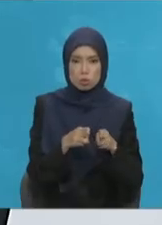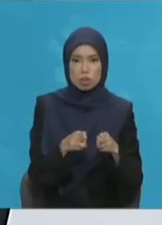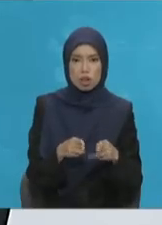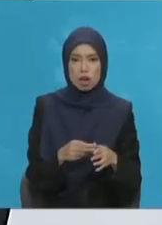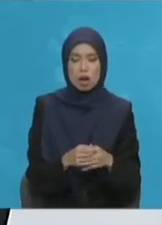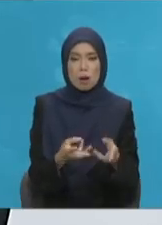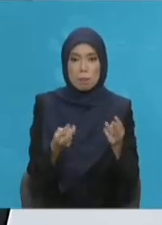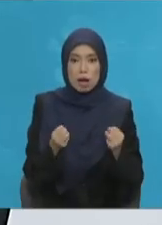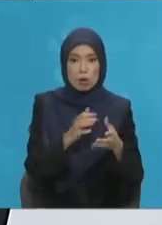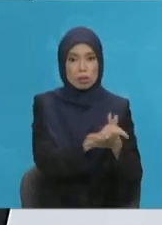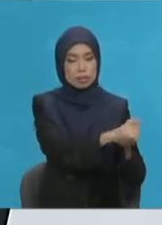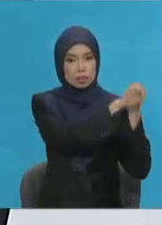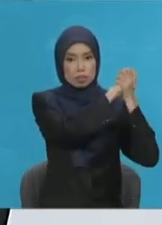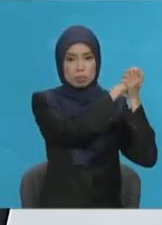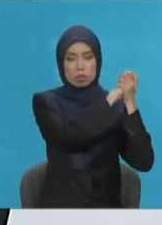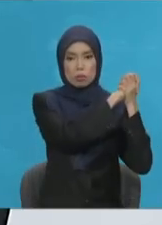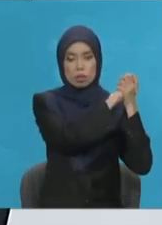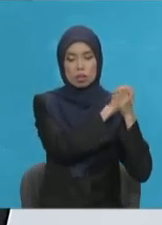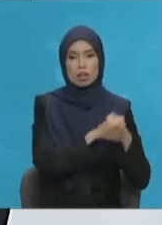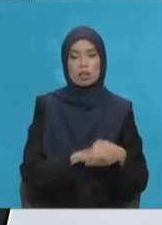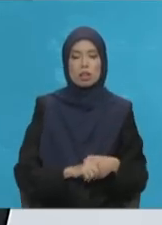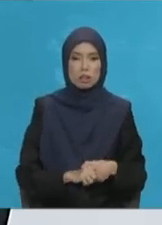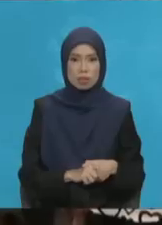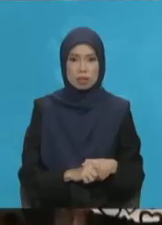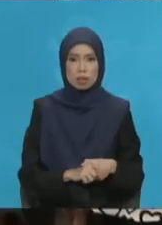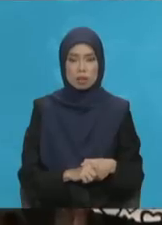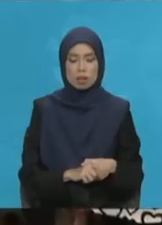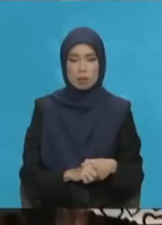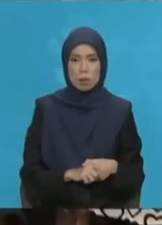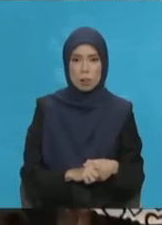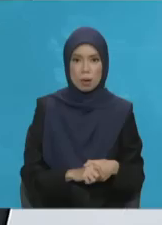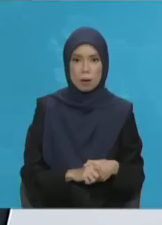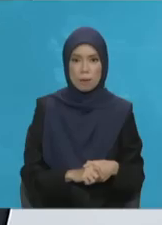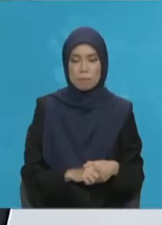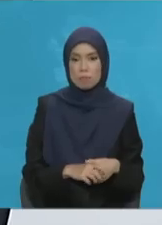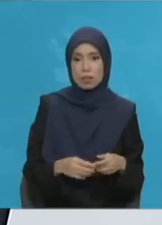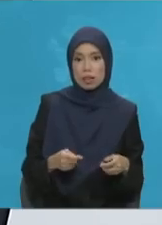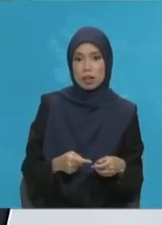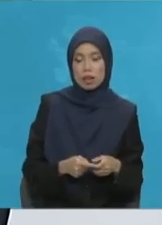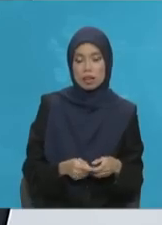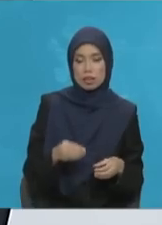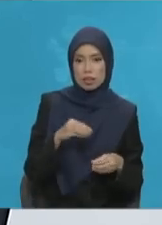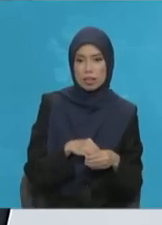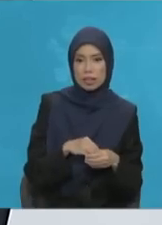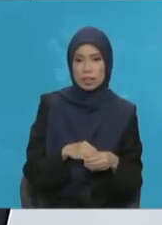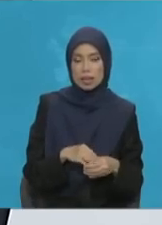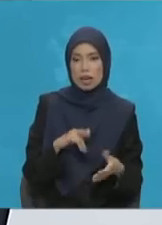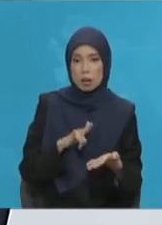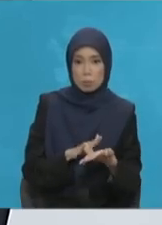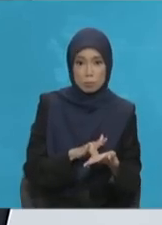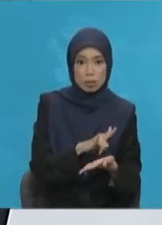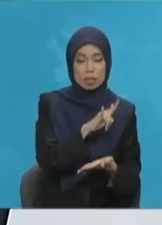kecemerlangan malah bukan saya dalam industri penerbangan Bahkan dalam